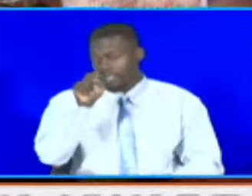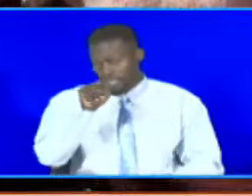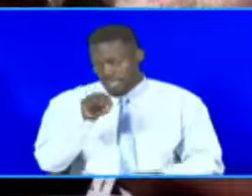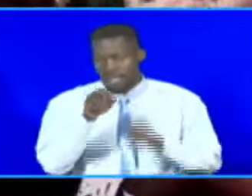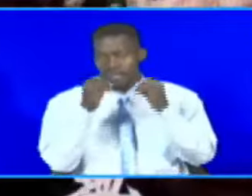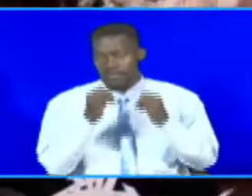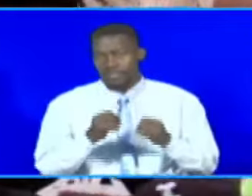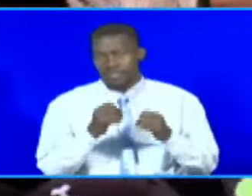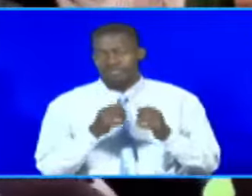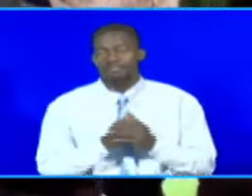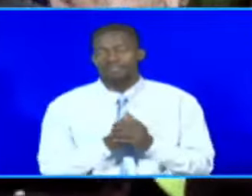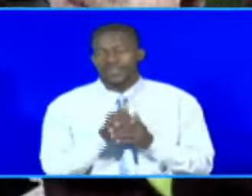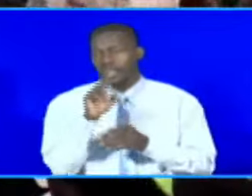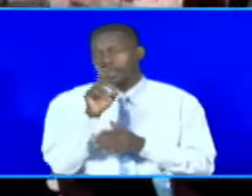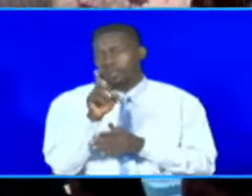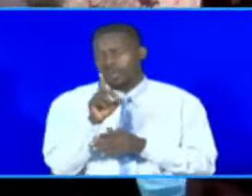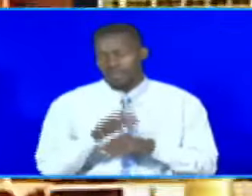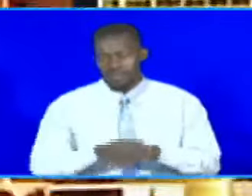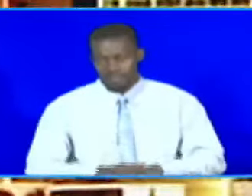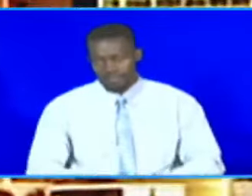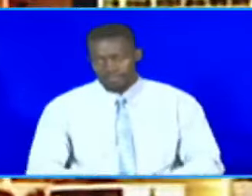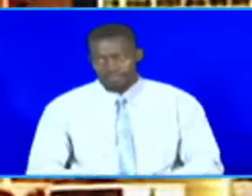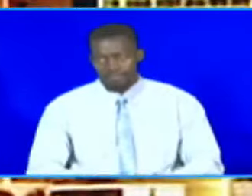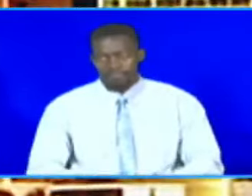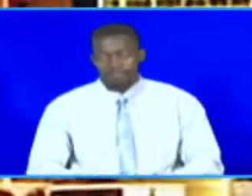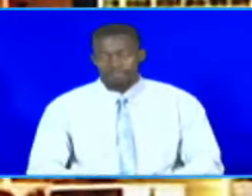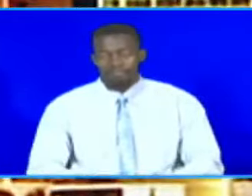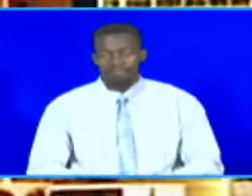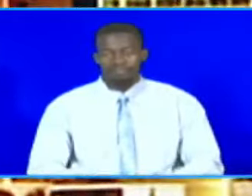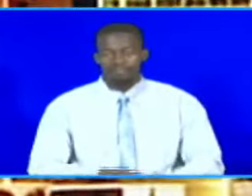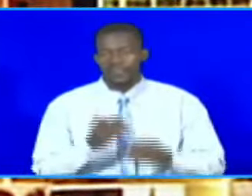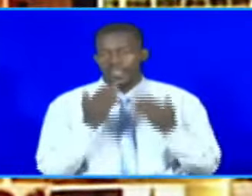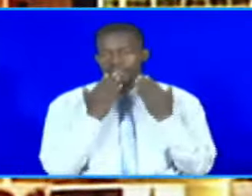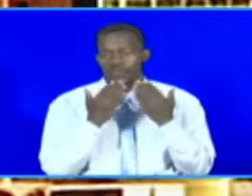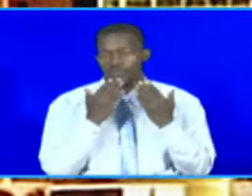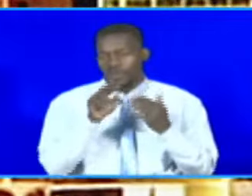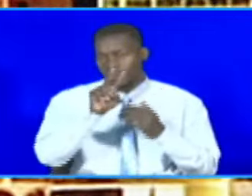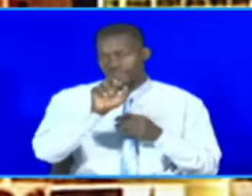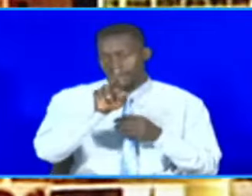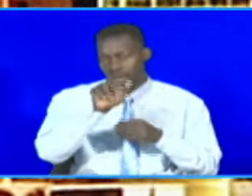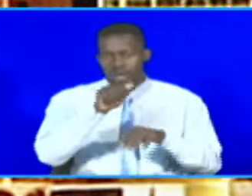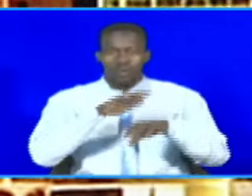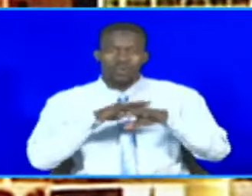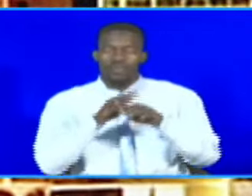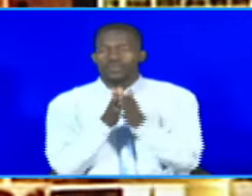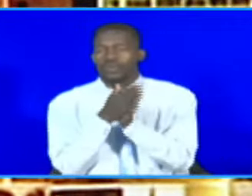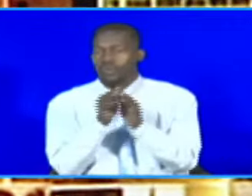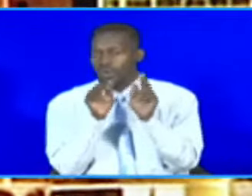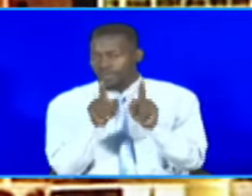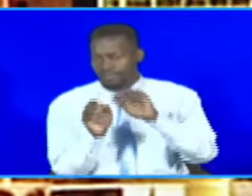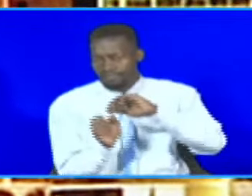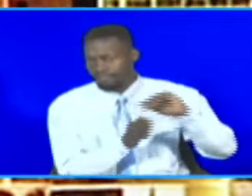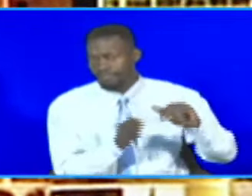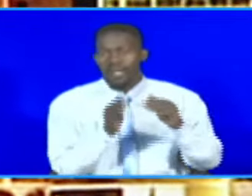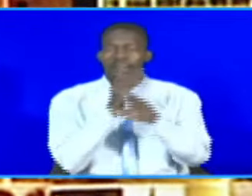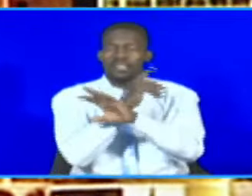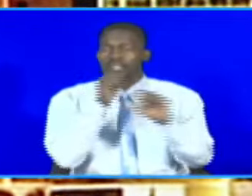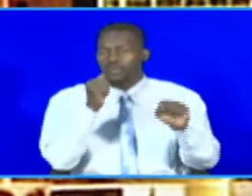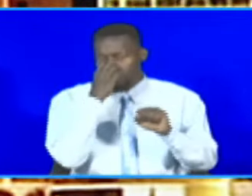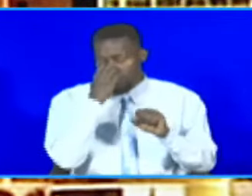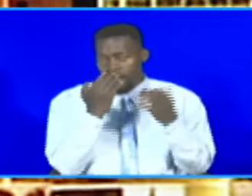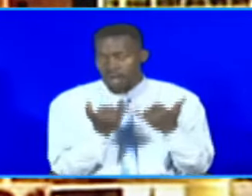10 News, Nairobi. Shukran sana Vera Muraa kwa taarifa hiyo. Tusonge mbele. Rais William Ruto amewataka viongozi